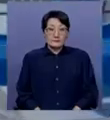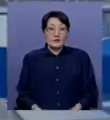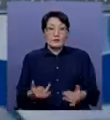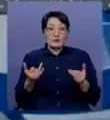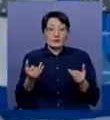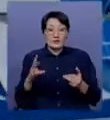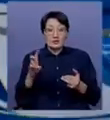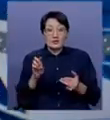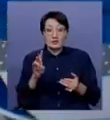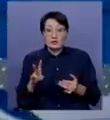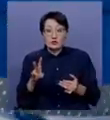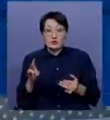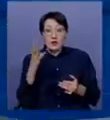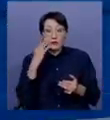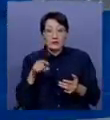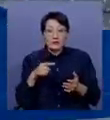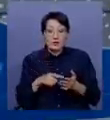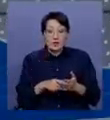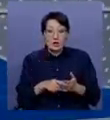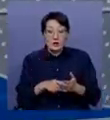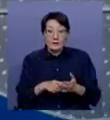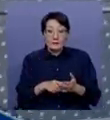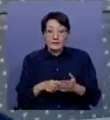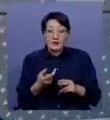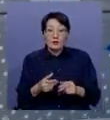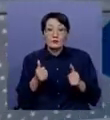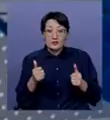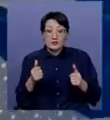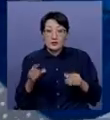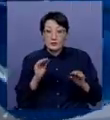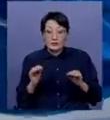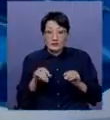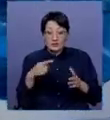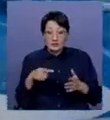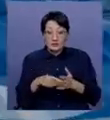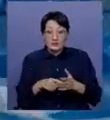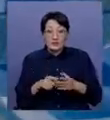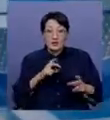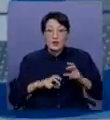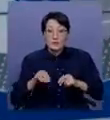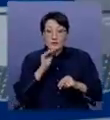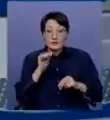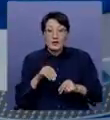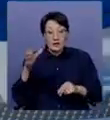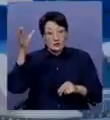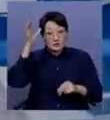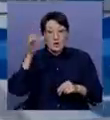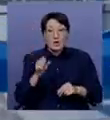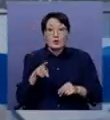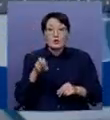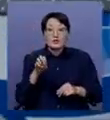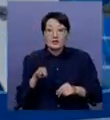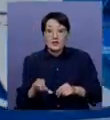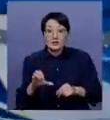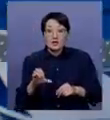Бүгінде Нұрсултан мен Алматы жұмақтың көшірмесі іспеттес. Назарбаев университетінің профессоры ғалым Гүлтас